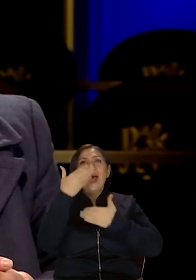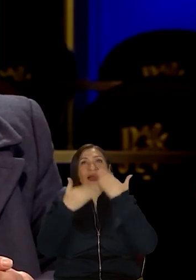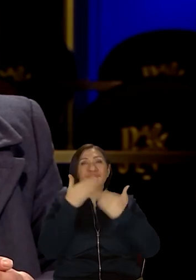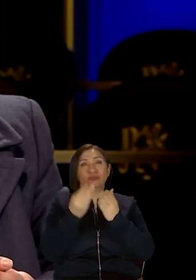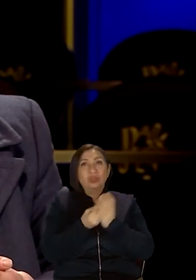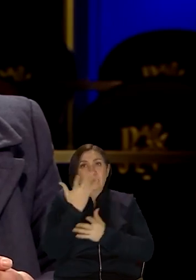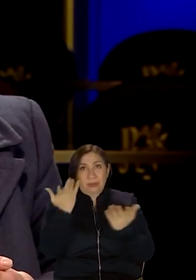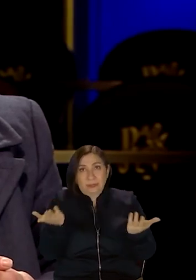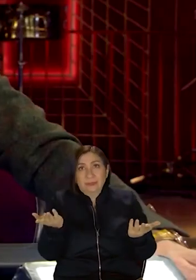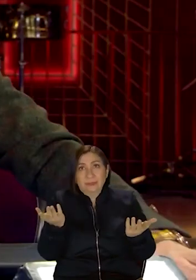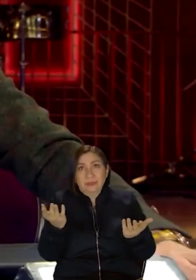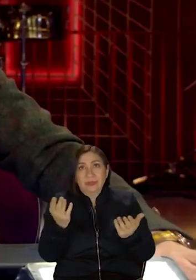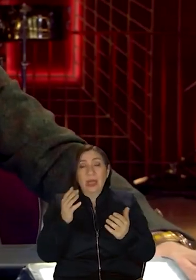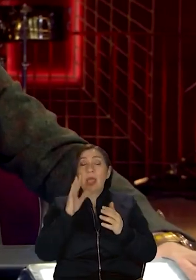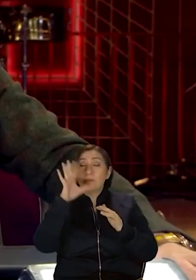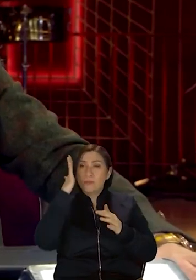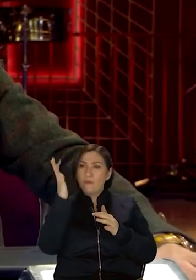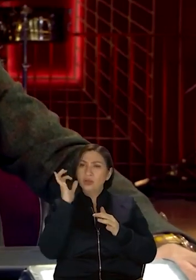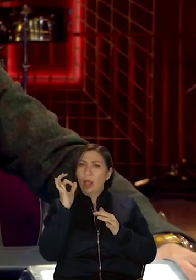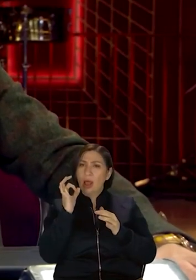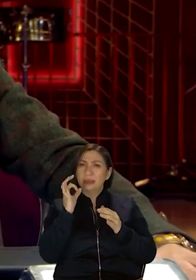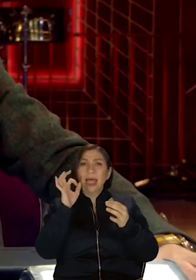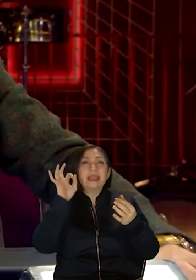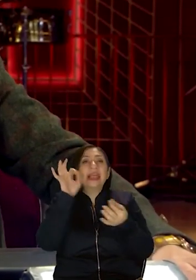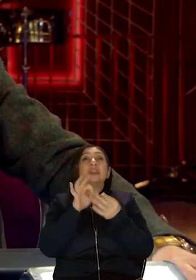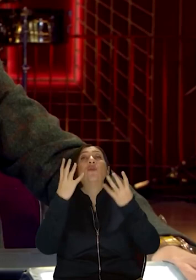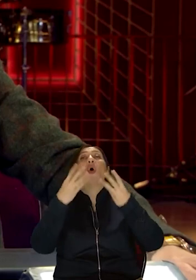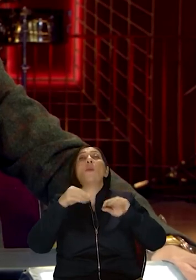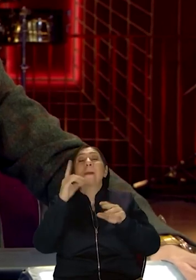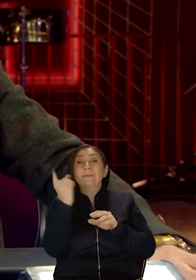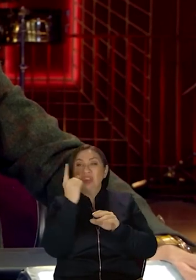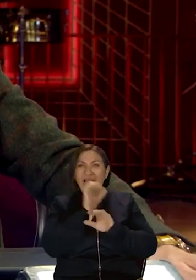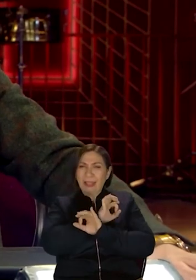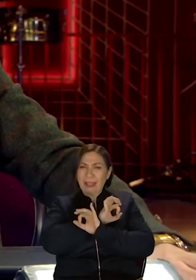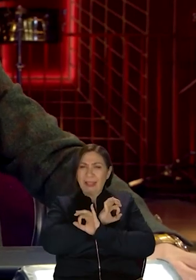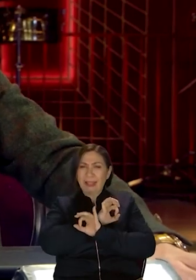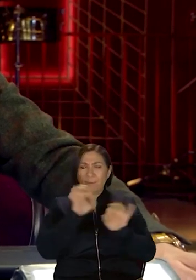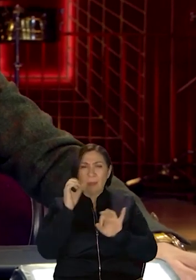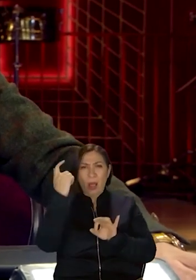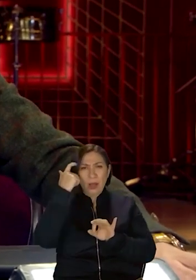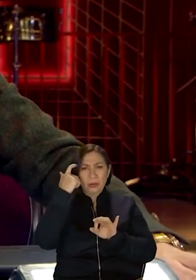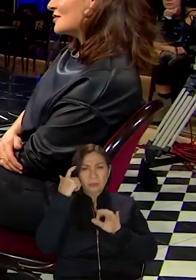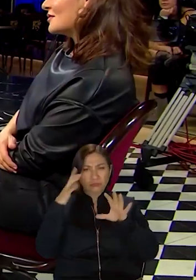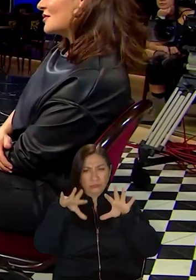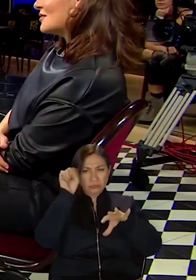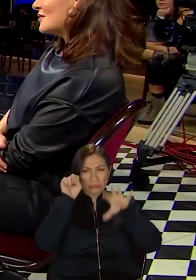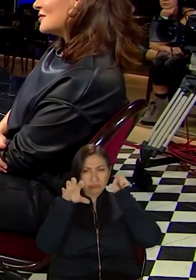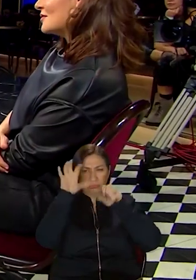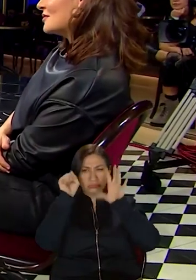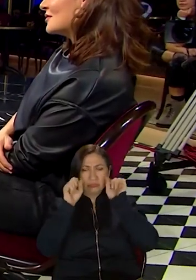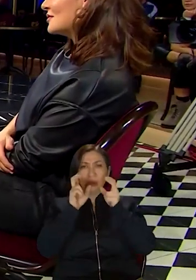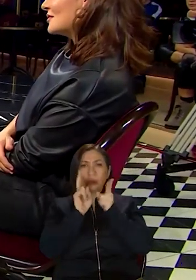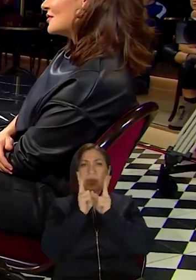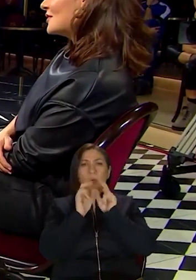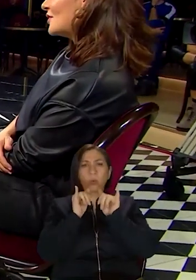Evet, daha da organik tabii ki. Ehliyetli insanlardan işte rastlantısal olmayan bir şeyi tamamen aklın süzgecinden geçmiş bir şekilde